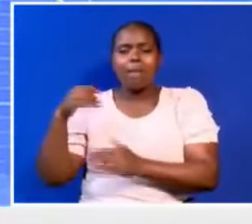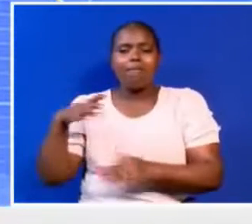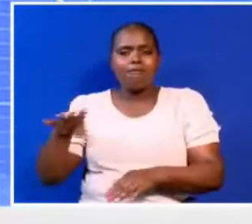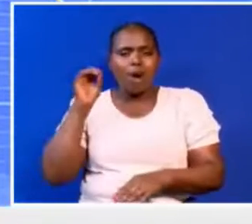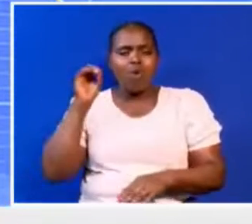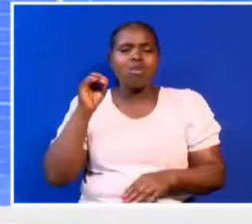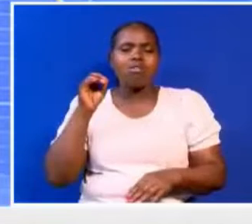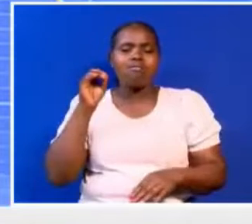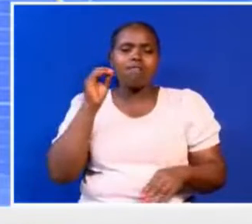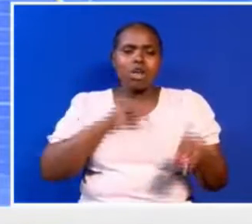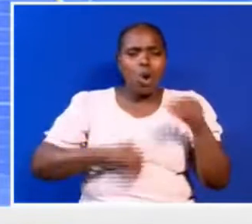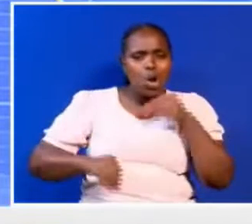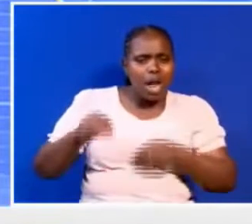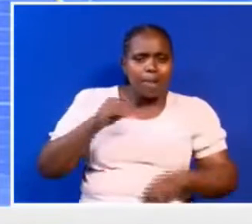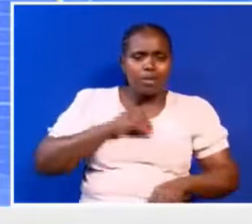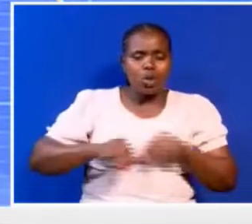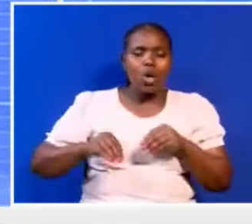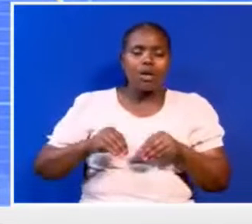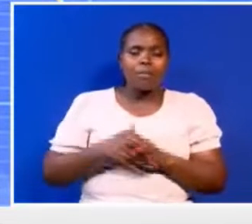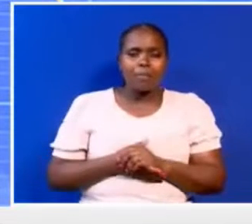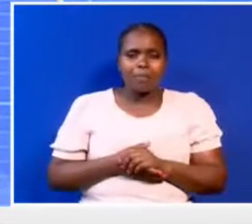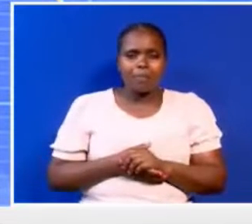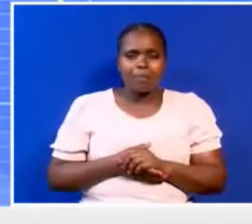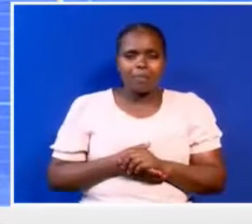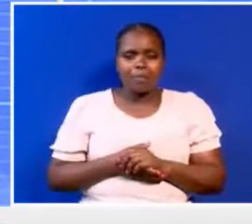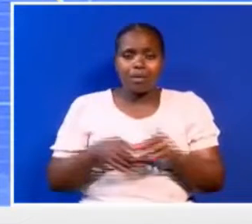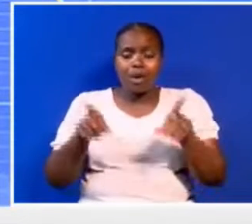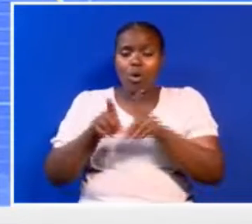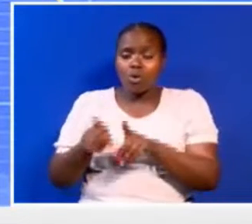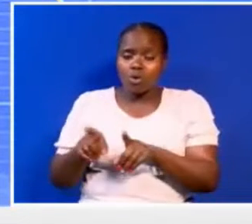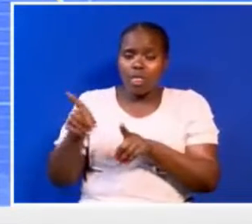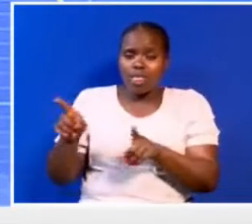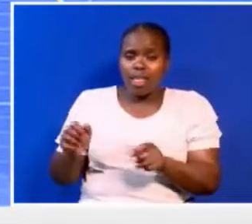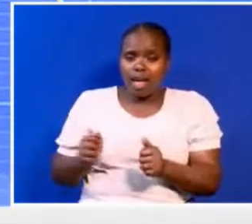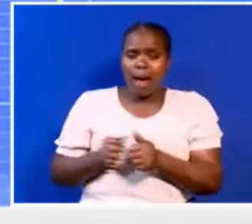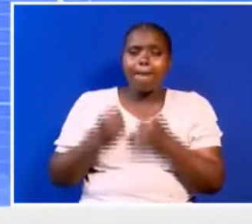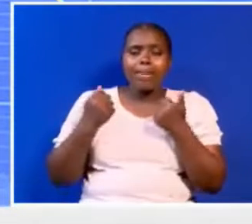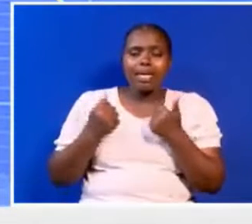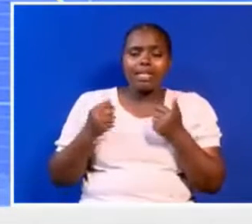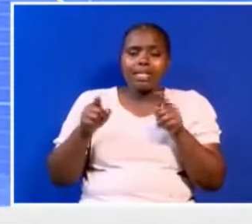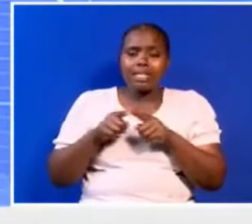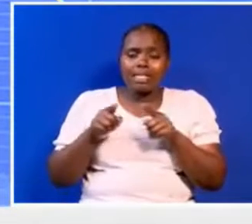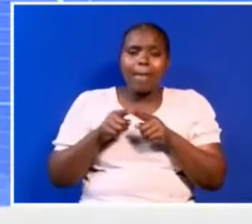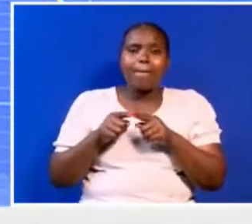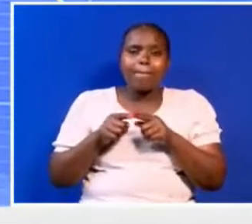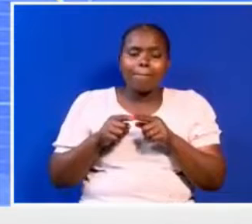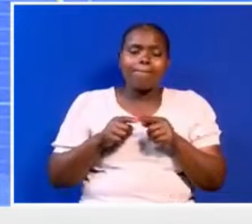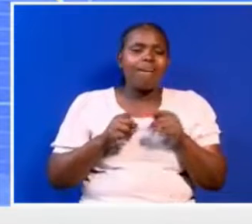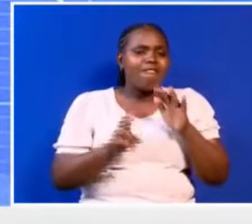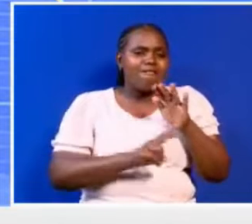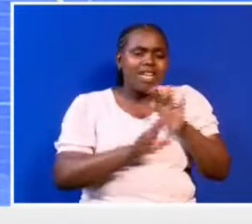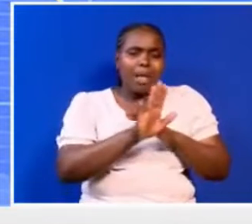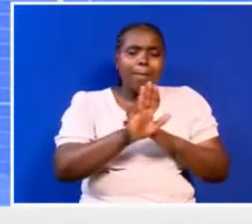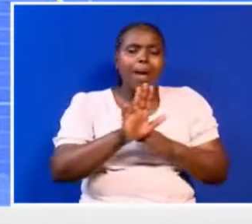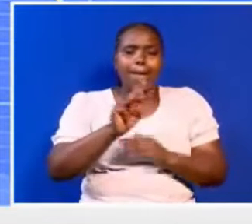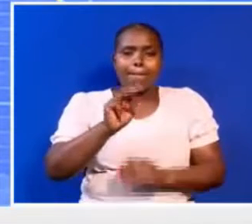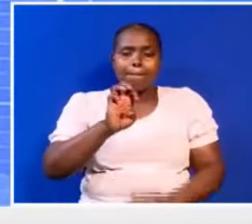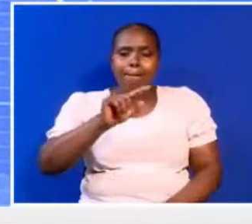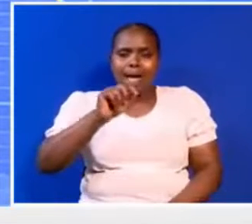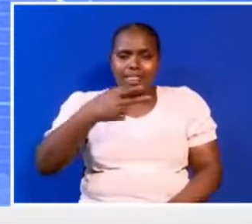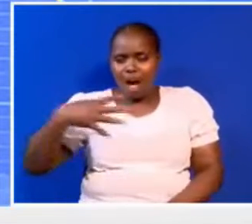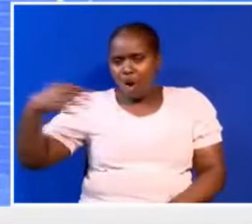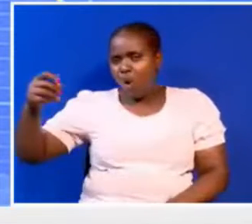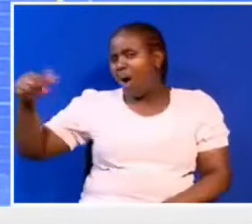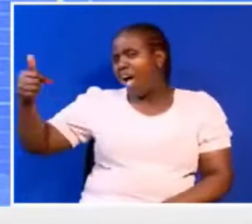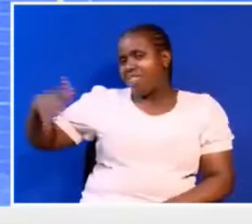visa vya ubadhirifu wa mali ya umma. Huku hayo ya kijiri, naye mgombea mwenza wa Raila Martha Karua naye alizuru